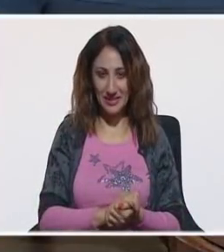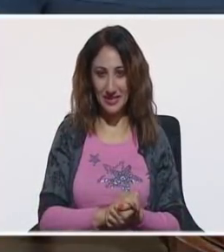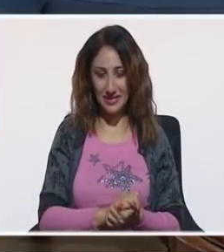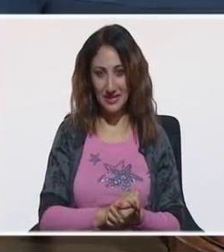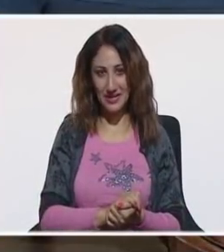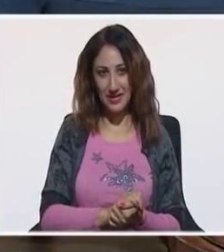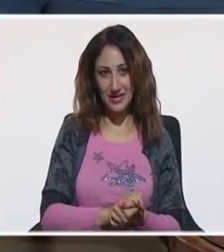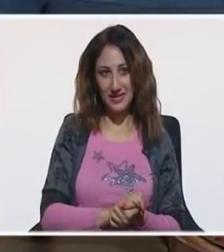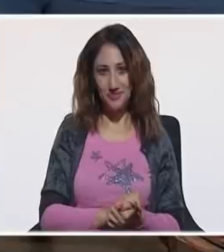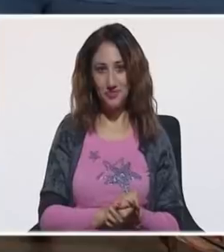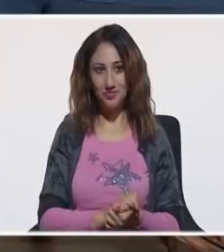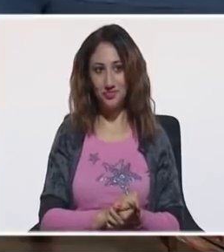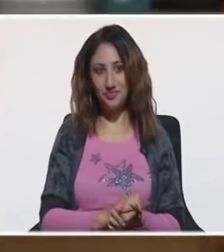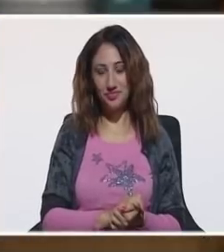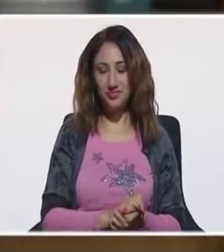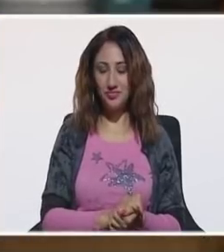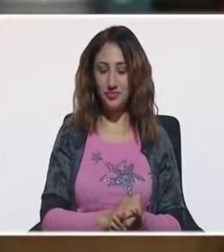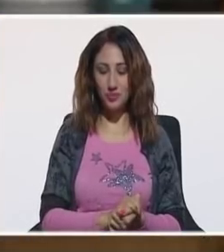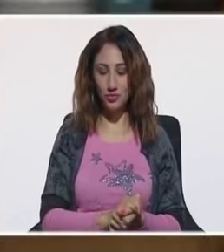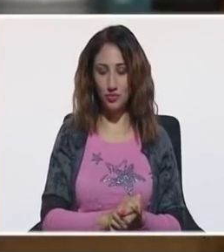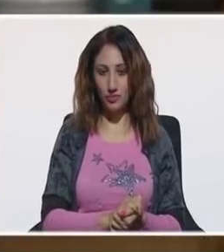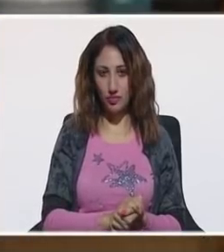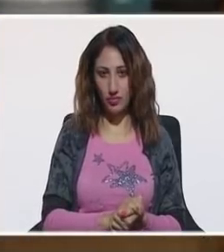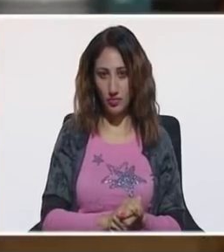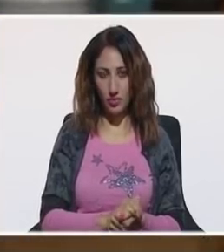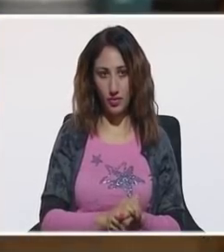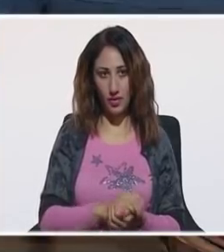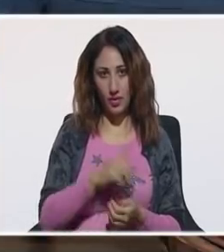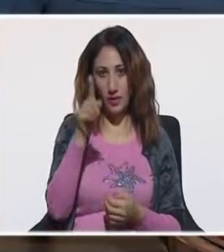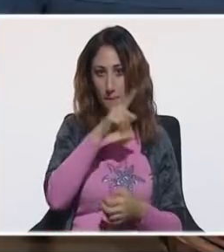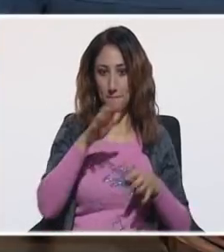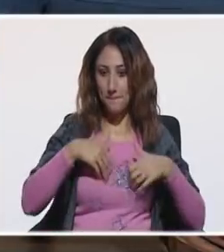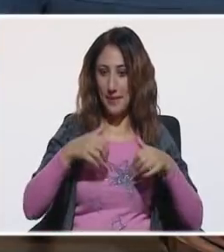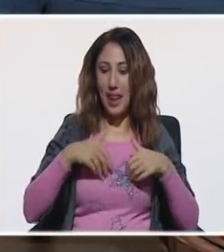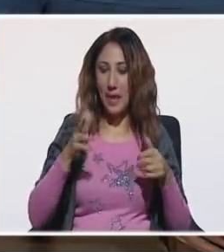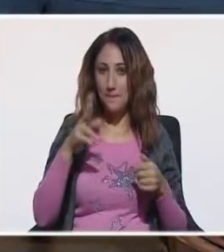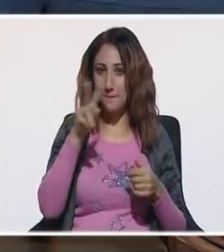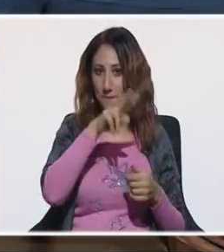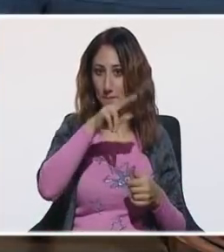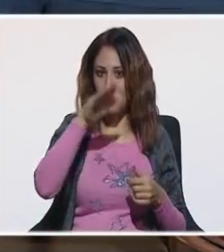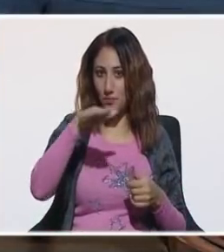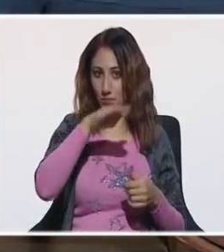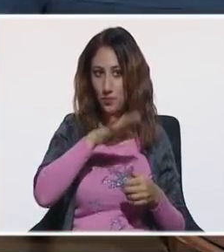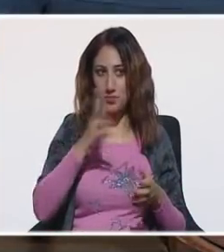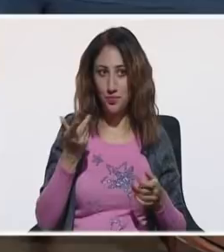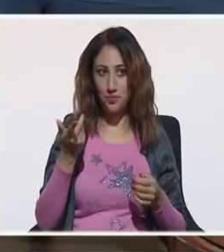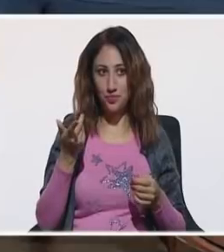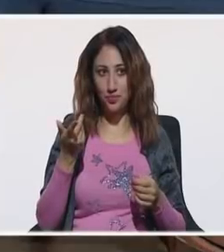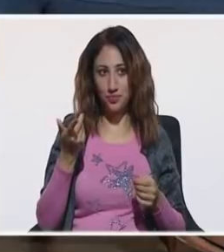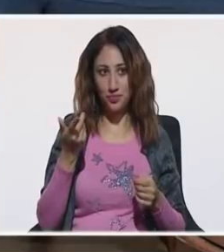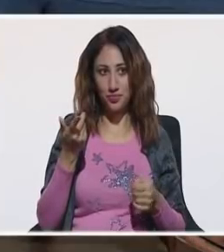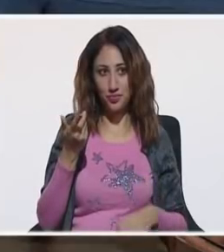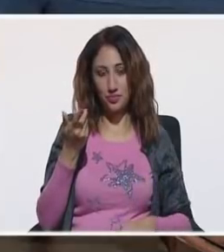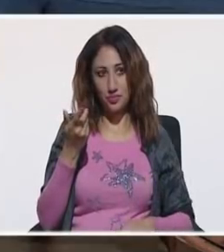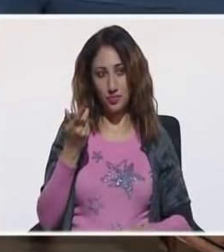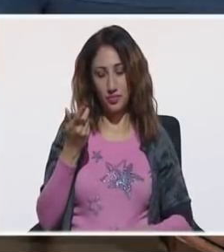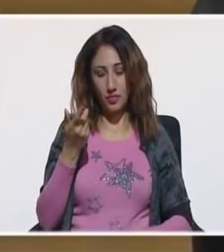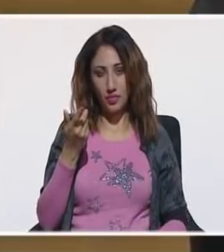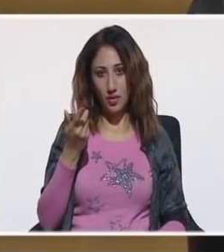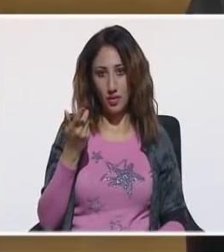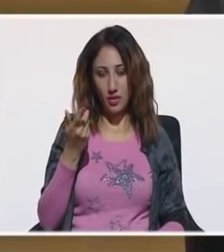يعني طب انتوا بقى كنتوا بتلعبوا ايه مع بعض وانتوا صغيرين انت ورانيا؟ انواع الالعاب ايه؟ لا كل